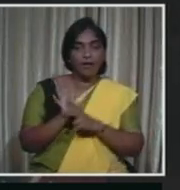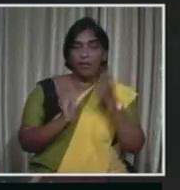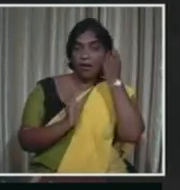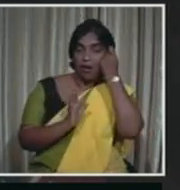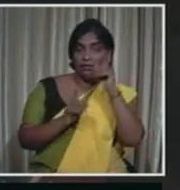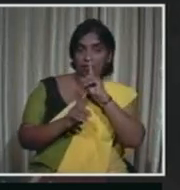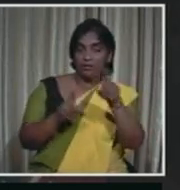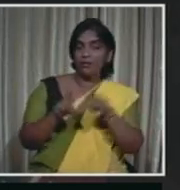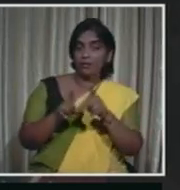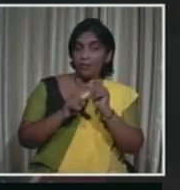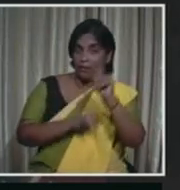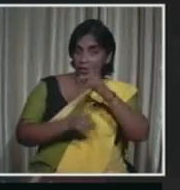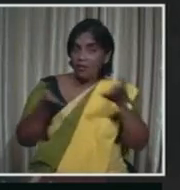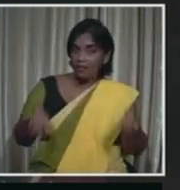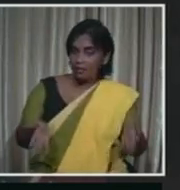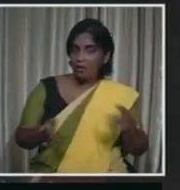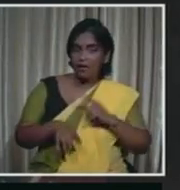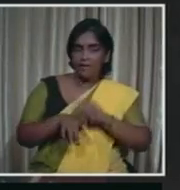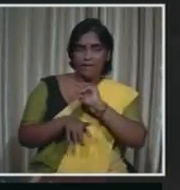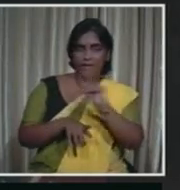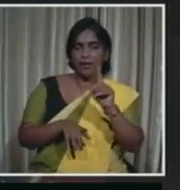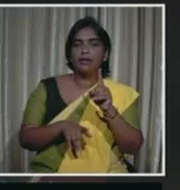පරිදි මේ සභාවම අපි මේ විනාඩියක